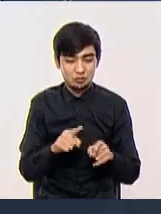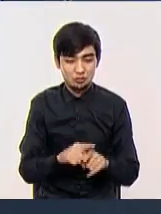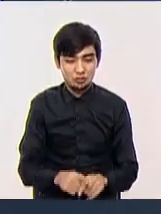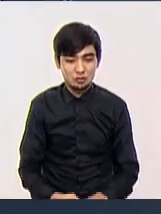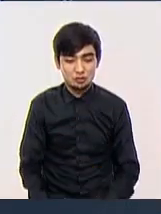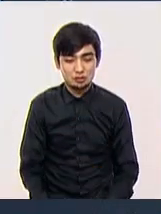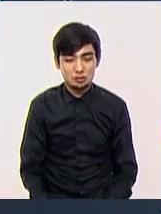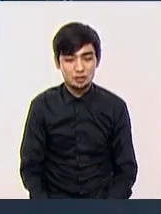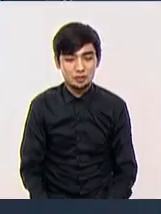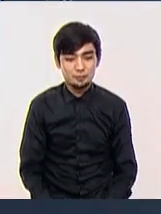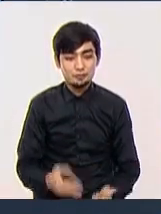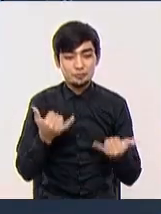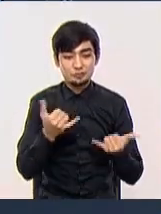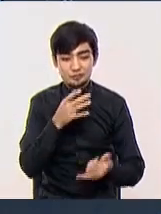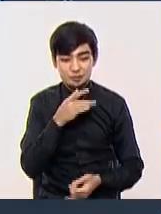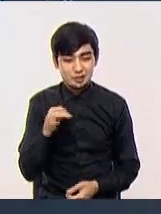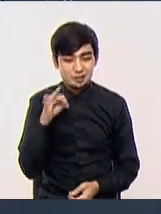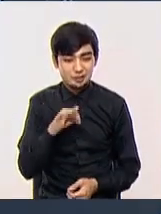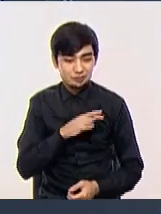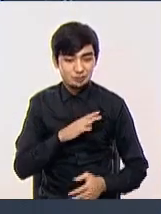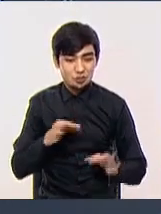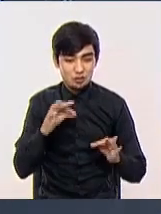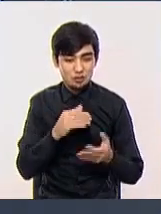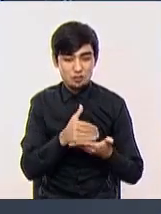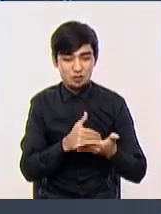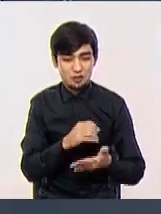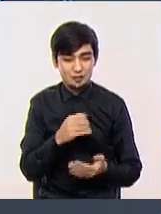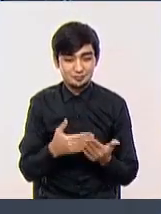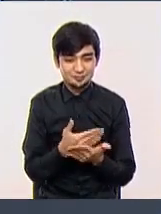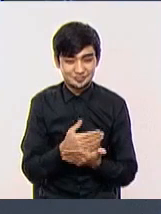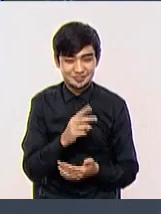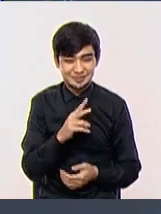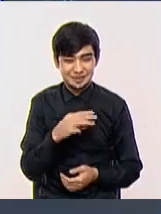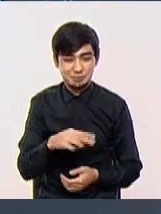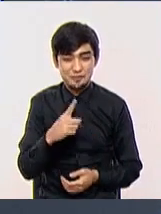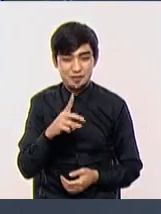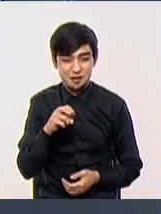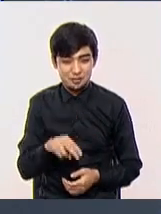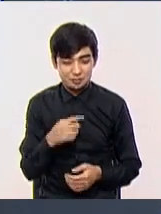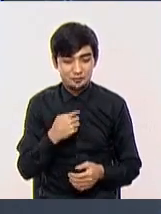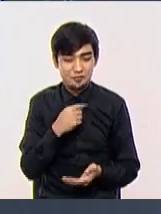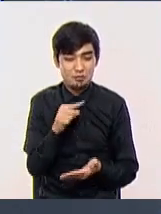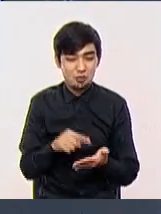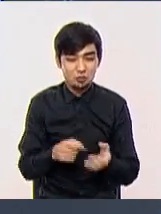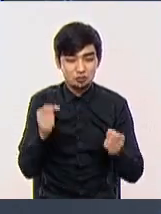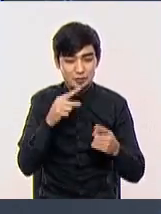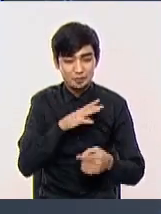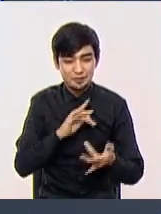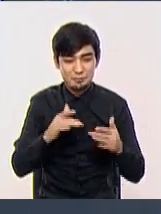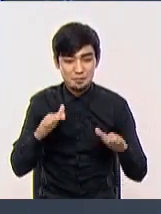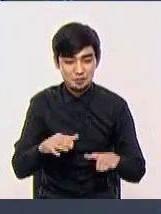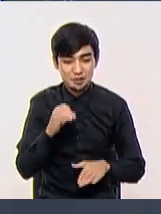а тем временем интересные данные приводит портал информбюро кисет наши коллеги провели опрос и выяснили что только